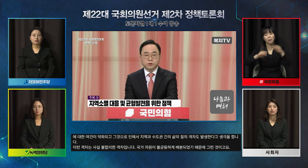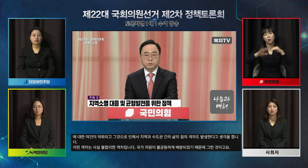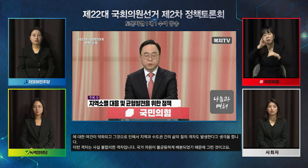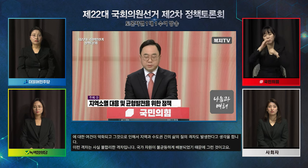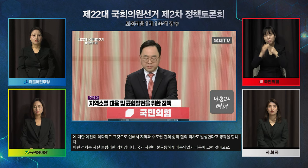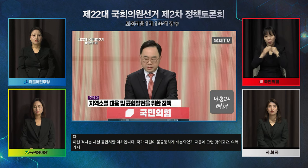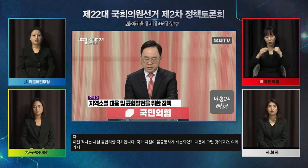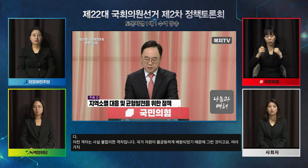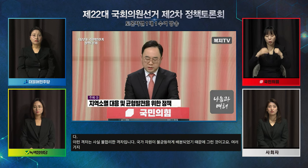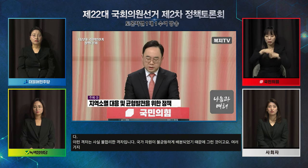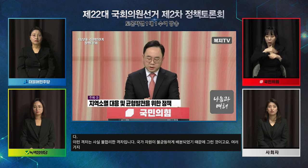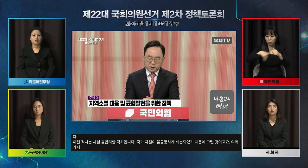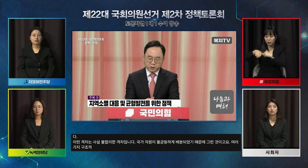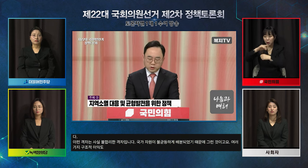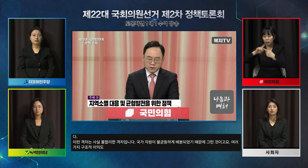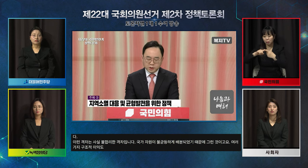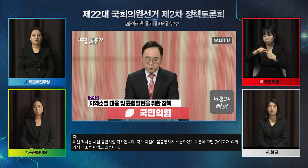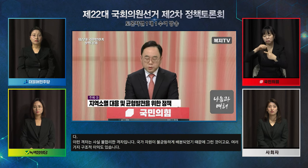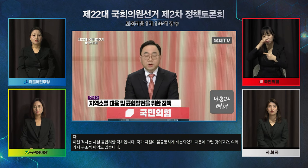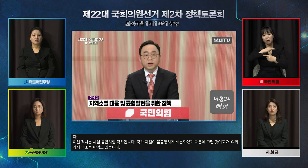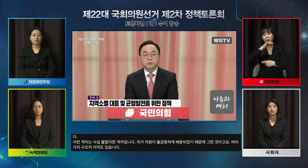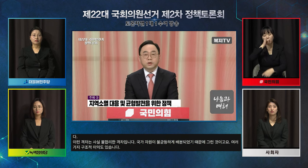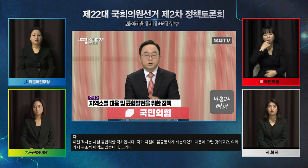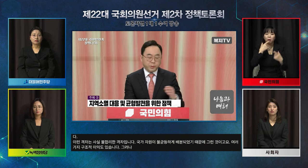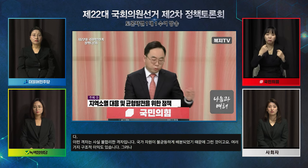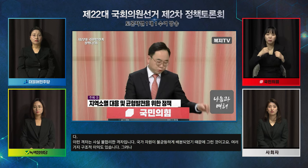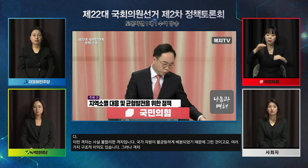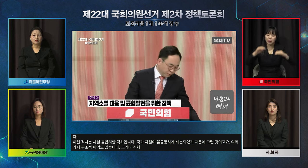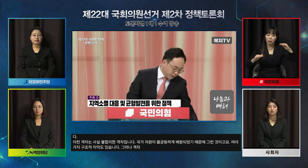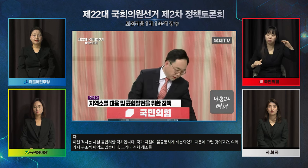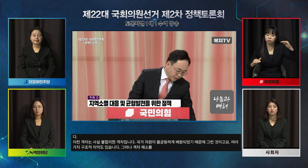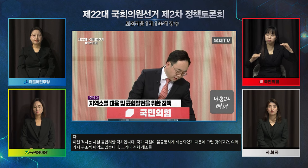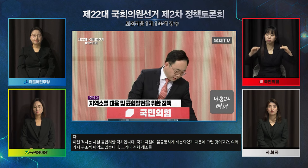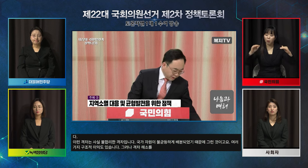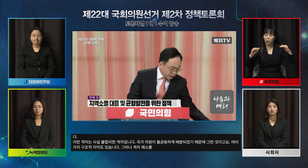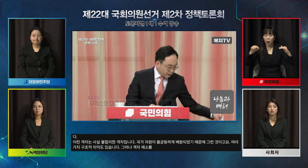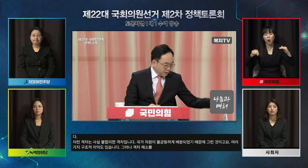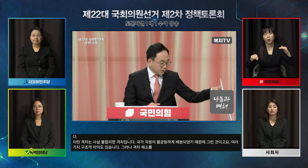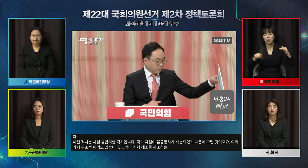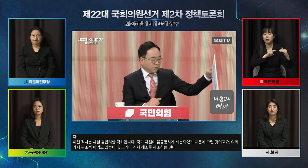구조적 이유도 있습니다. 그리고 이런 격차 해소를 해소하는 것이 매우 중요합니다.